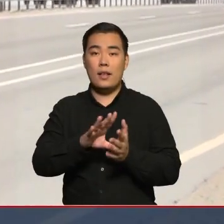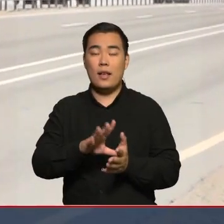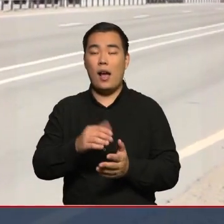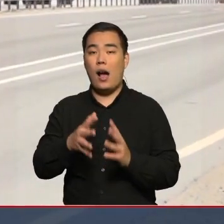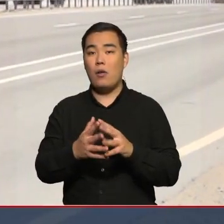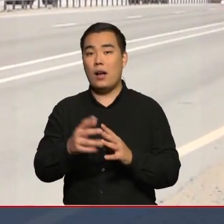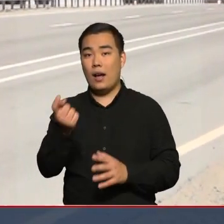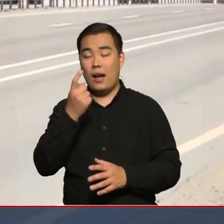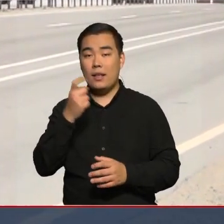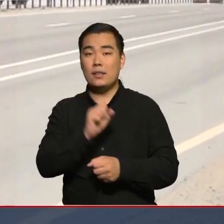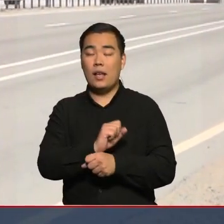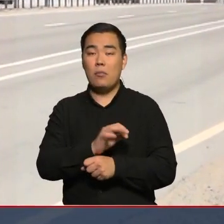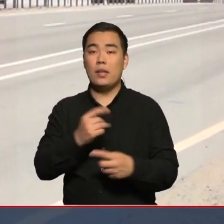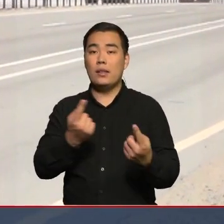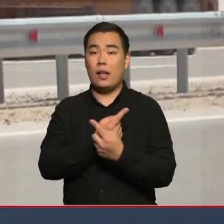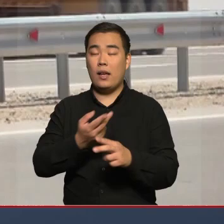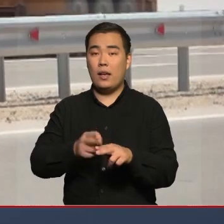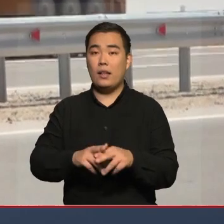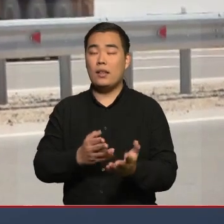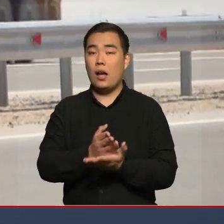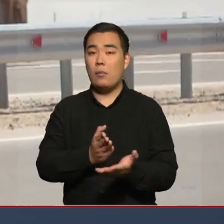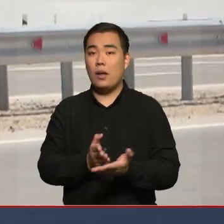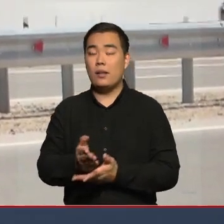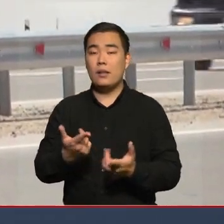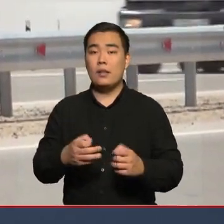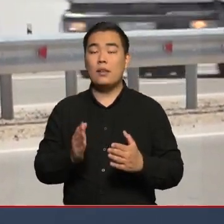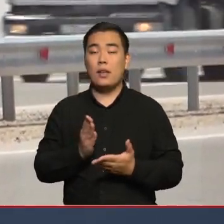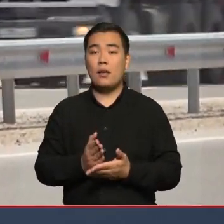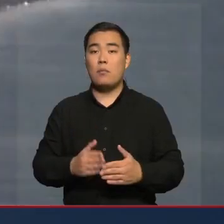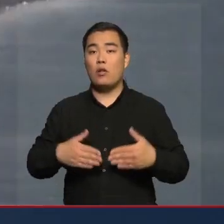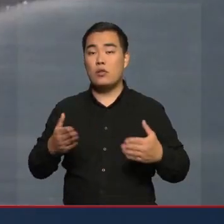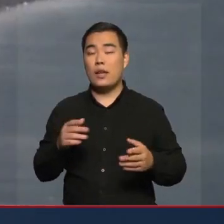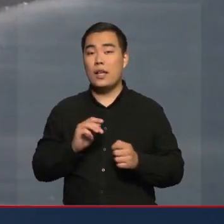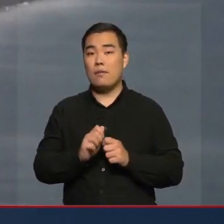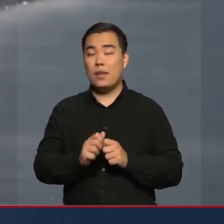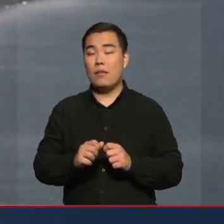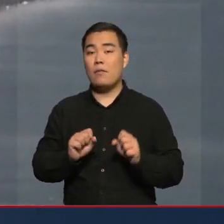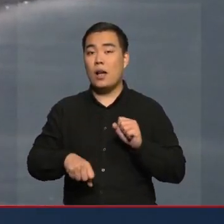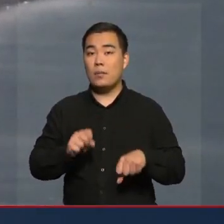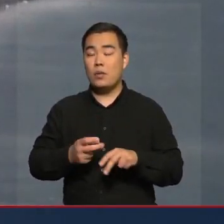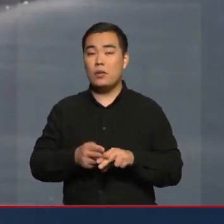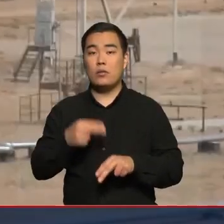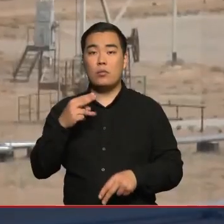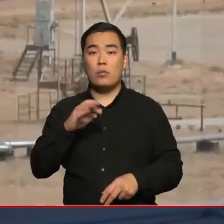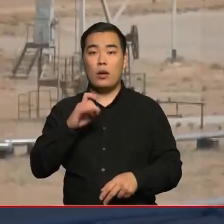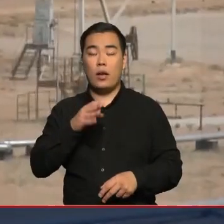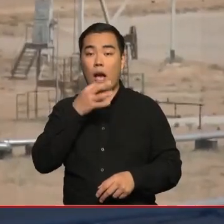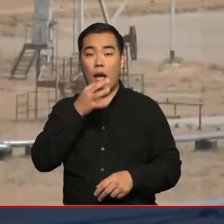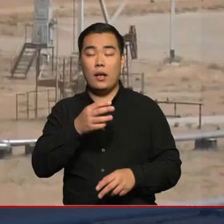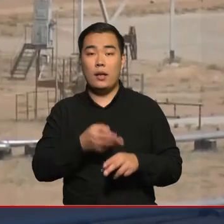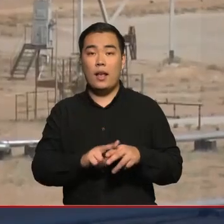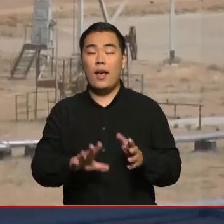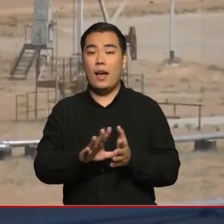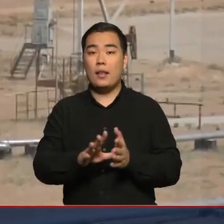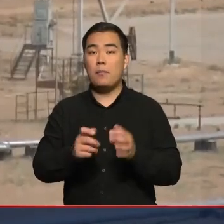хозяйство транспорт и логистика это те направления где есть большой инвестиционный потенциал считает космато каев Ну и конечно